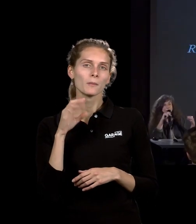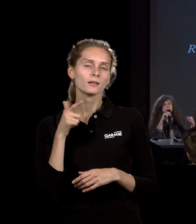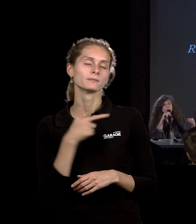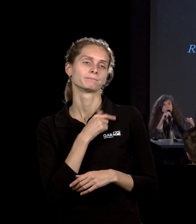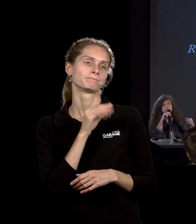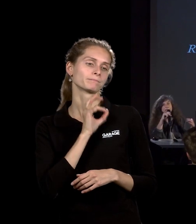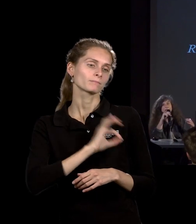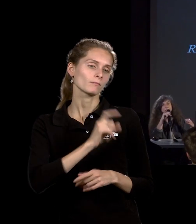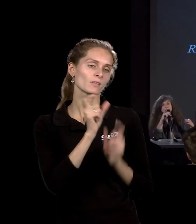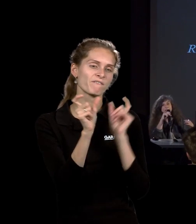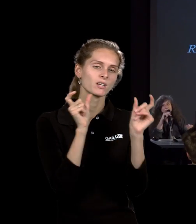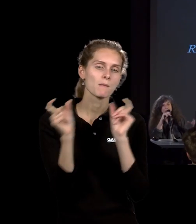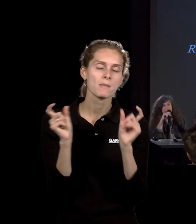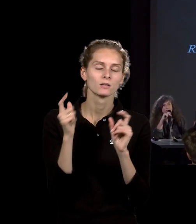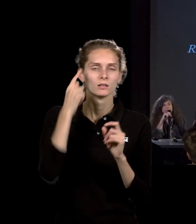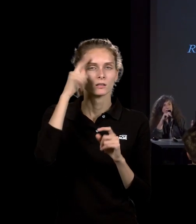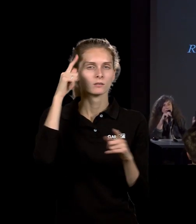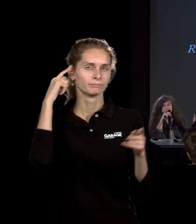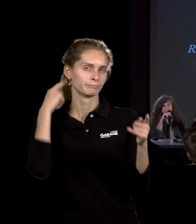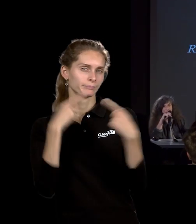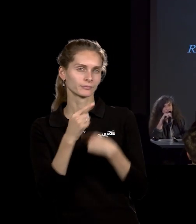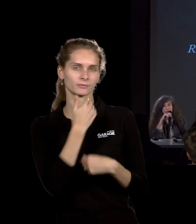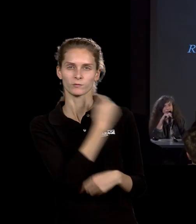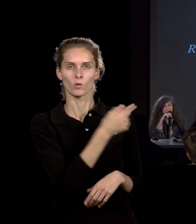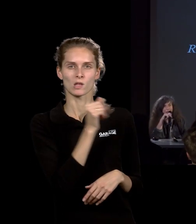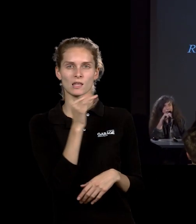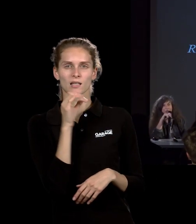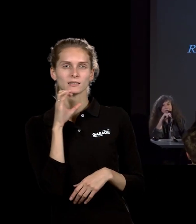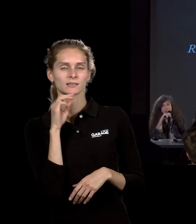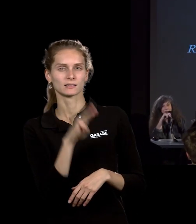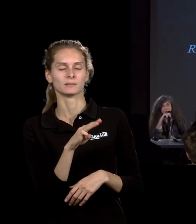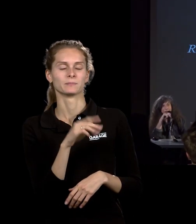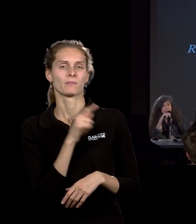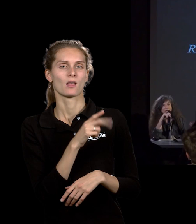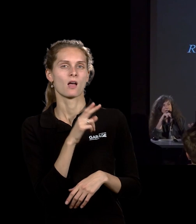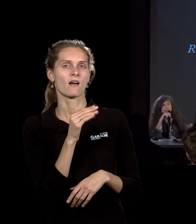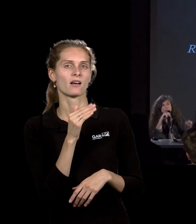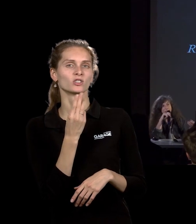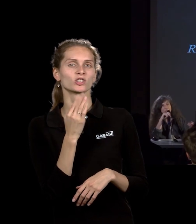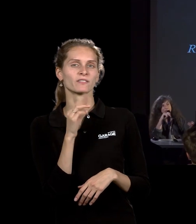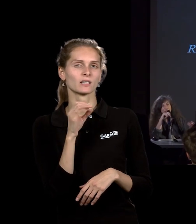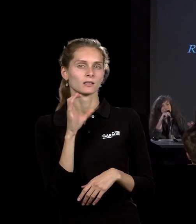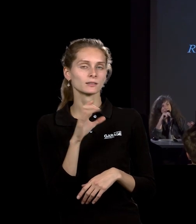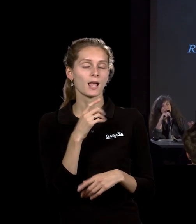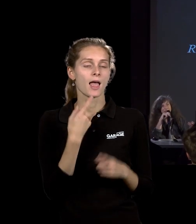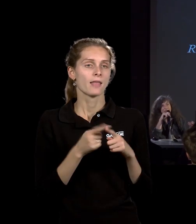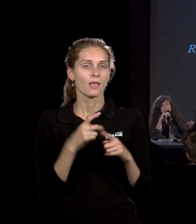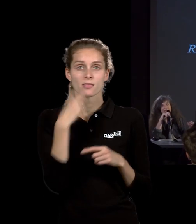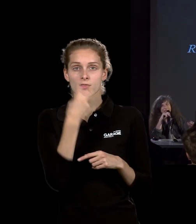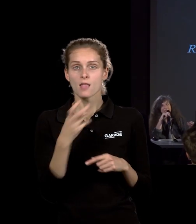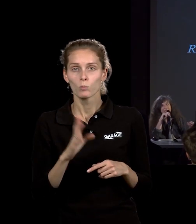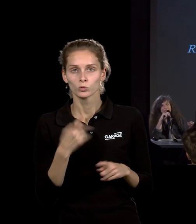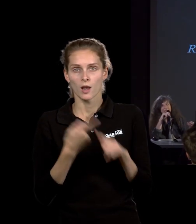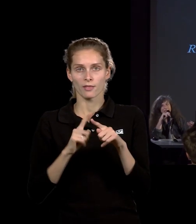это абсолютно другая идея фрагмента, чем у дадаистов и чем у Швейтерса, потому что это не мусор, это информация.